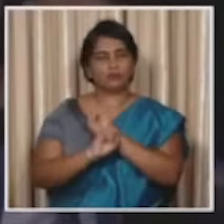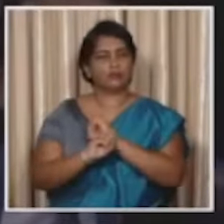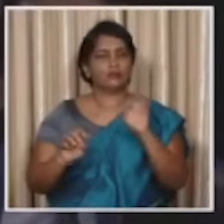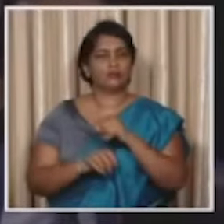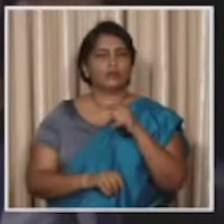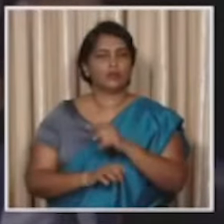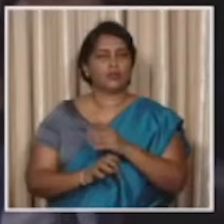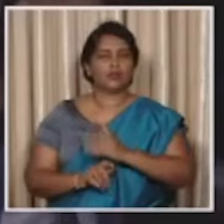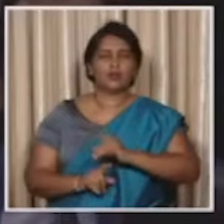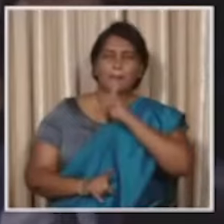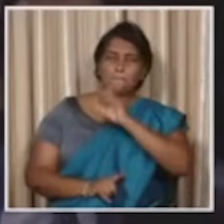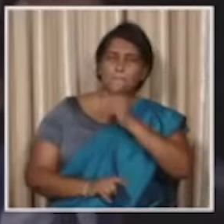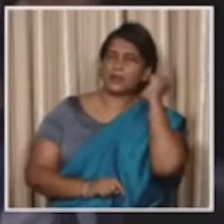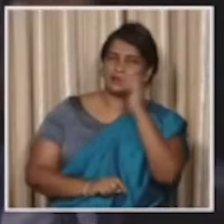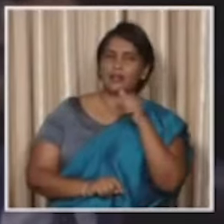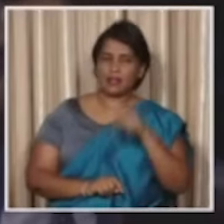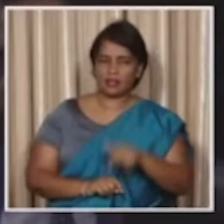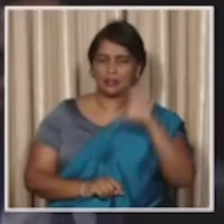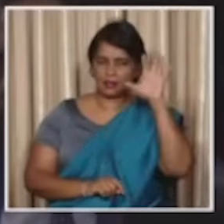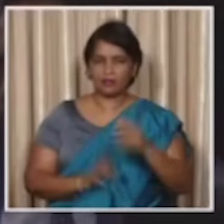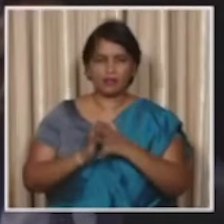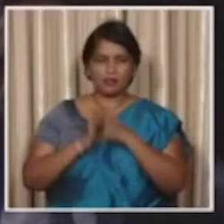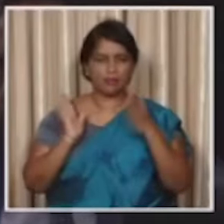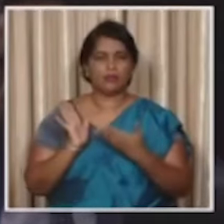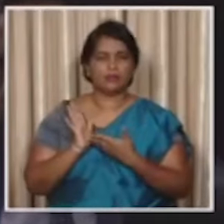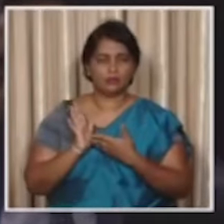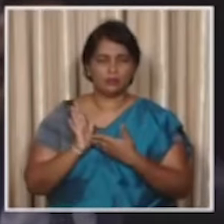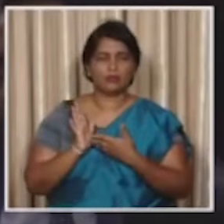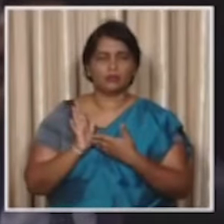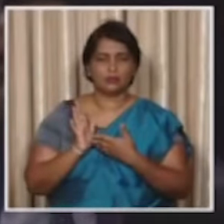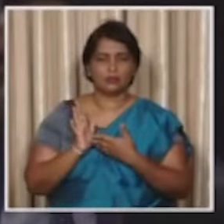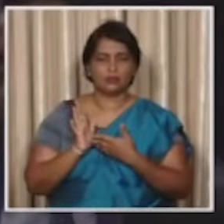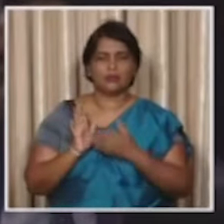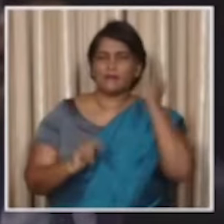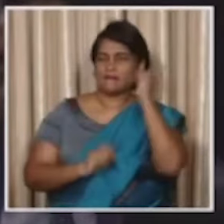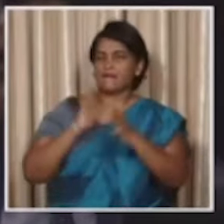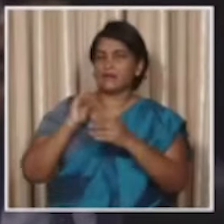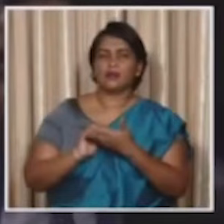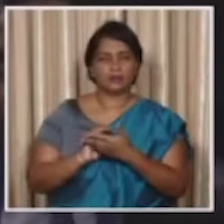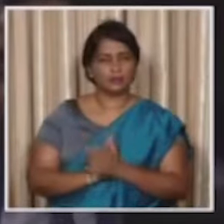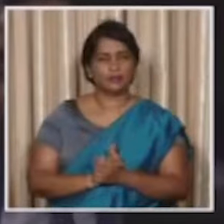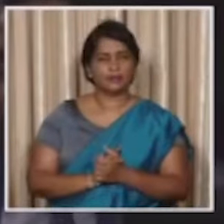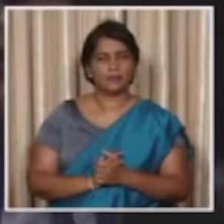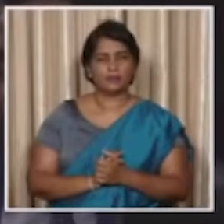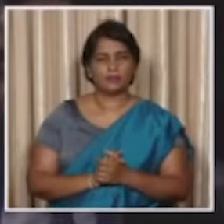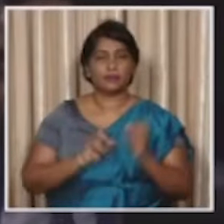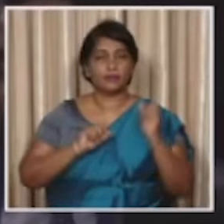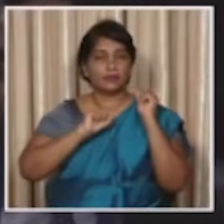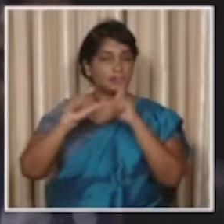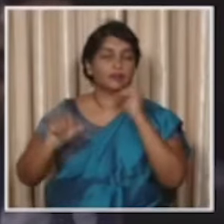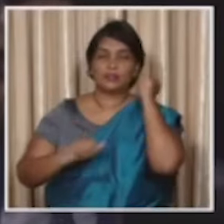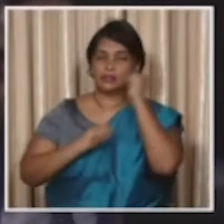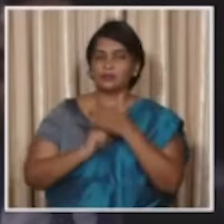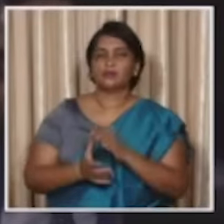ඔවුන්ට ඇත්ති වෙන්න බයිනෝ. මම අදත් ගෙනා බර ගානක් ඔහුට කරපු නිඳා අපහස දාපුවාට කරපු නිඳා